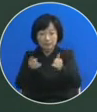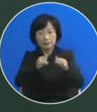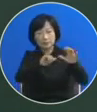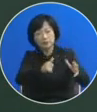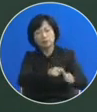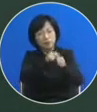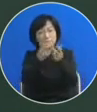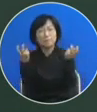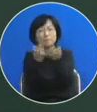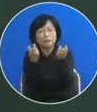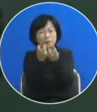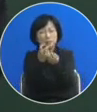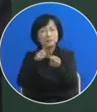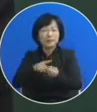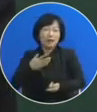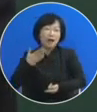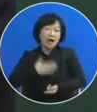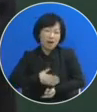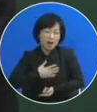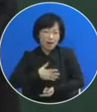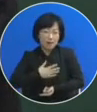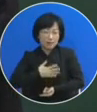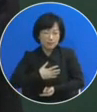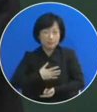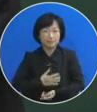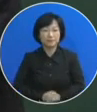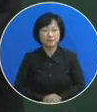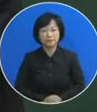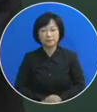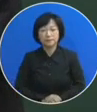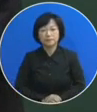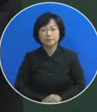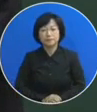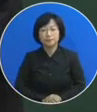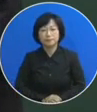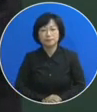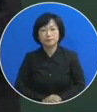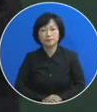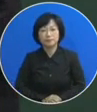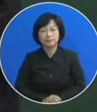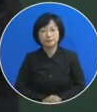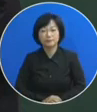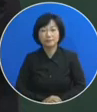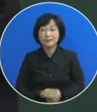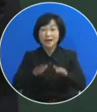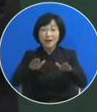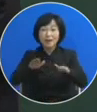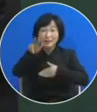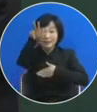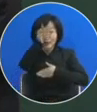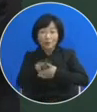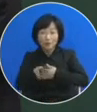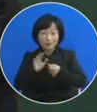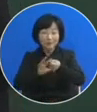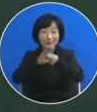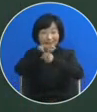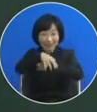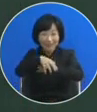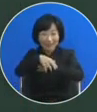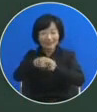것입니다. They knew the method by which they could save these people, and those who have this faith will undoubtedly be used by God. 오늘 전국 세계 우리 모든